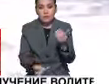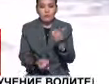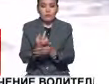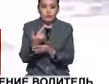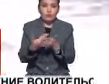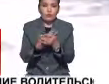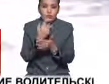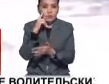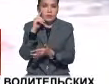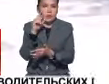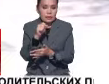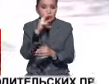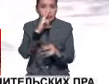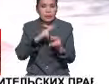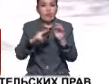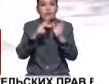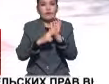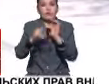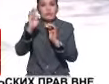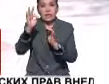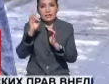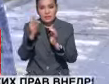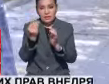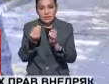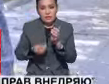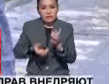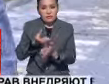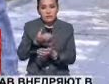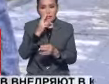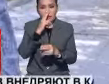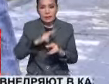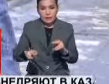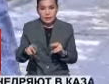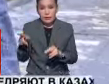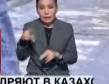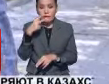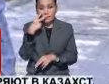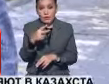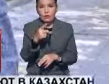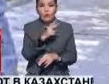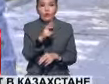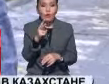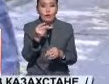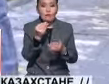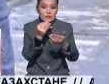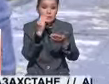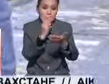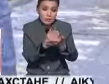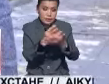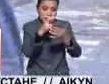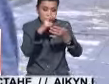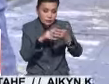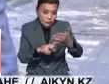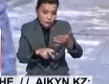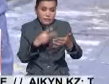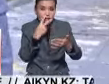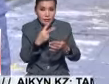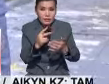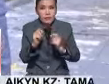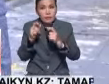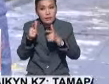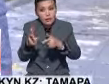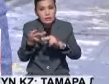он обнаружил, что потерял 80% вложений. Они видели, получается, у кого сколько средств есть на счету, и предлагали